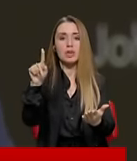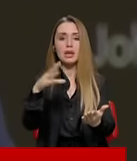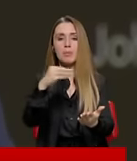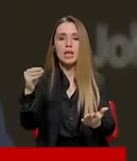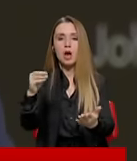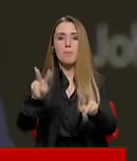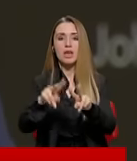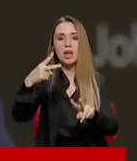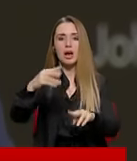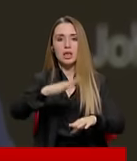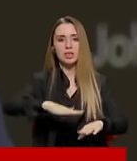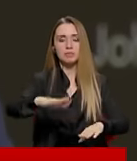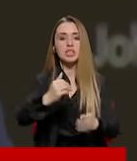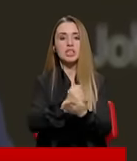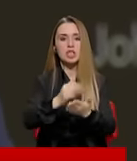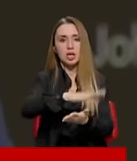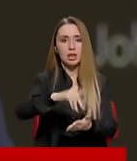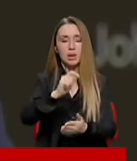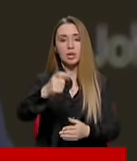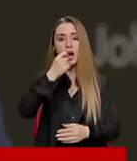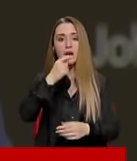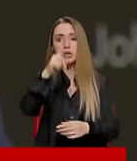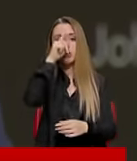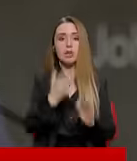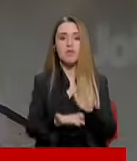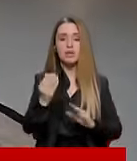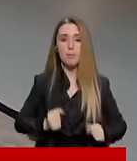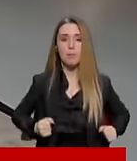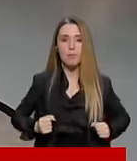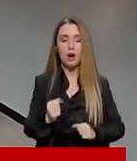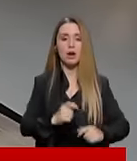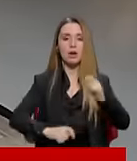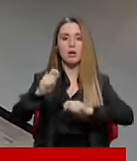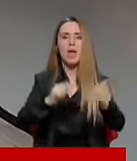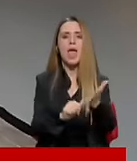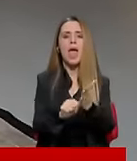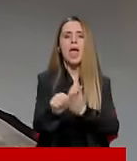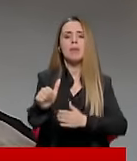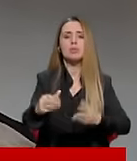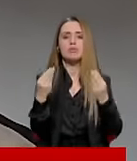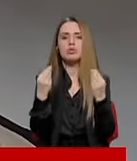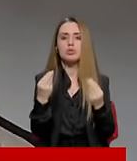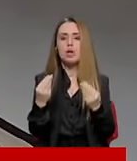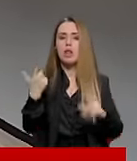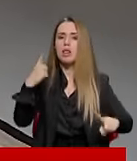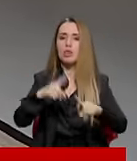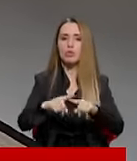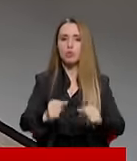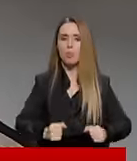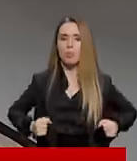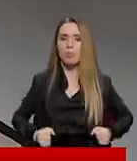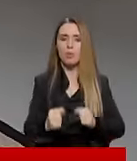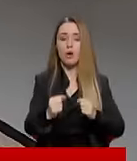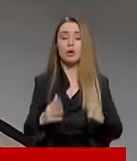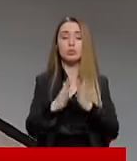milyon metrekarelik yeşil alan yaptık Ankara'ya 100'ün üzerinde Park yaptık Bunların hepsi boyutlu parklar Prestij parklar ve